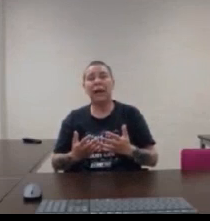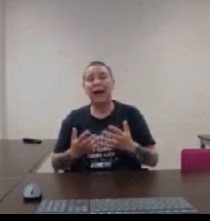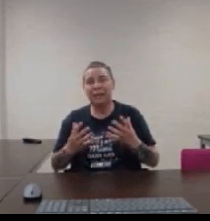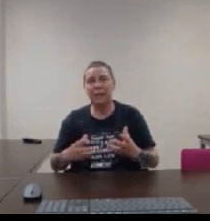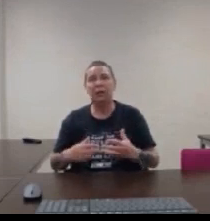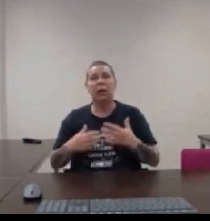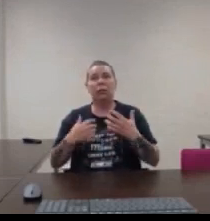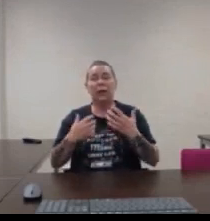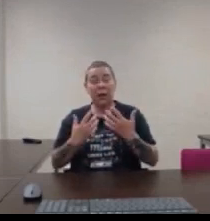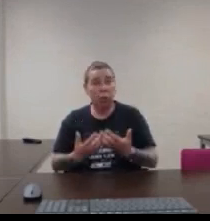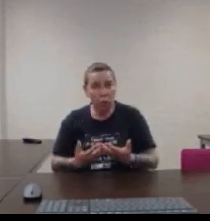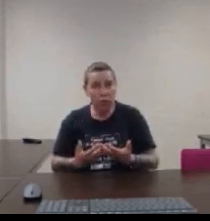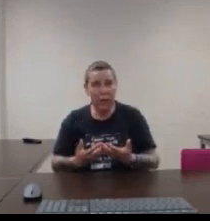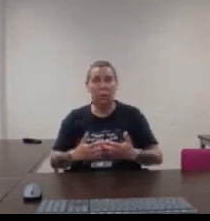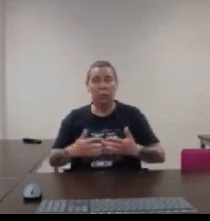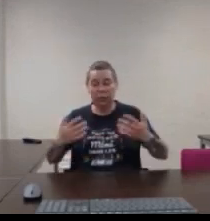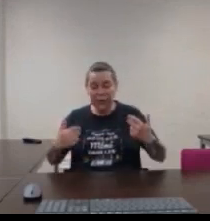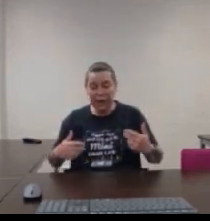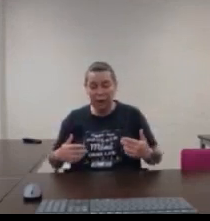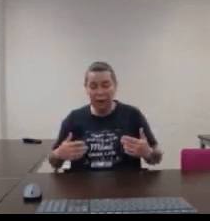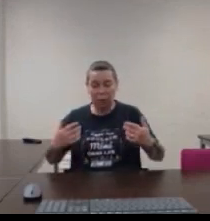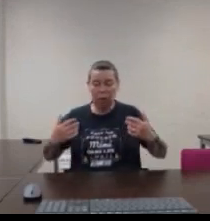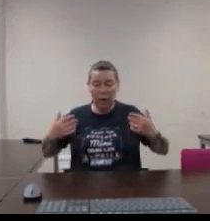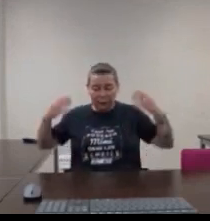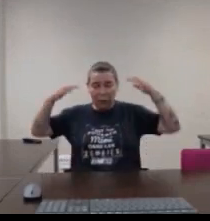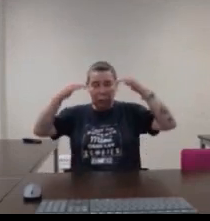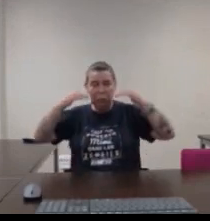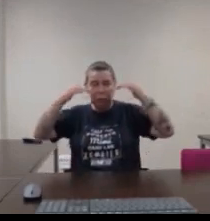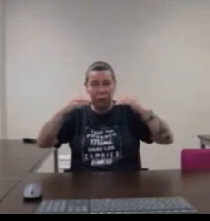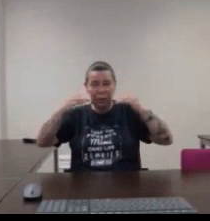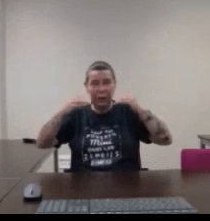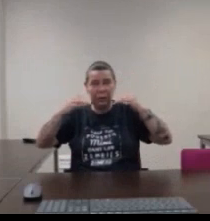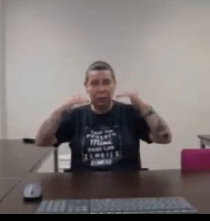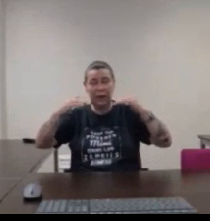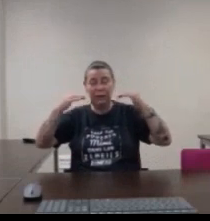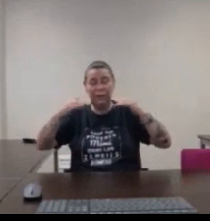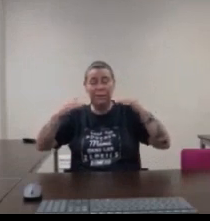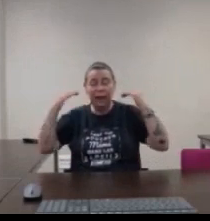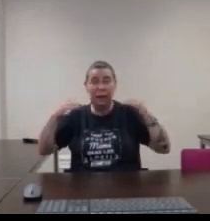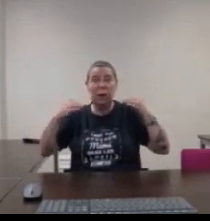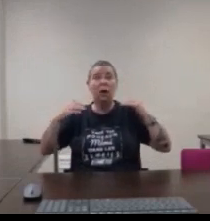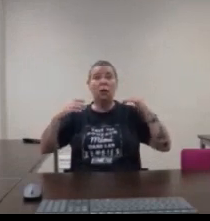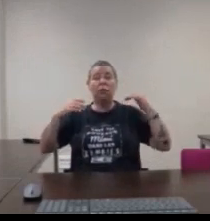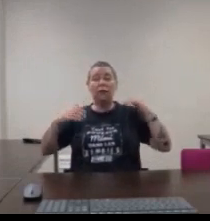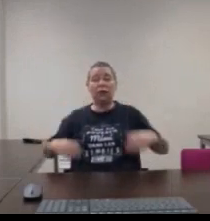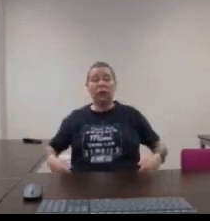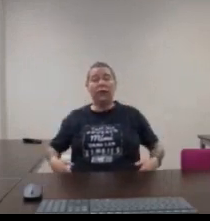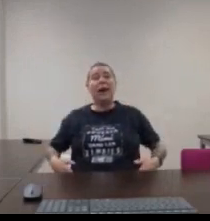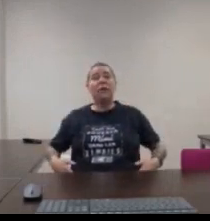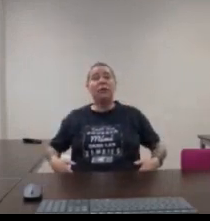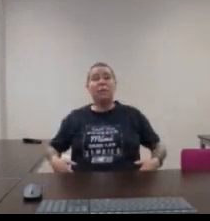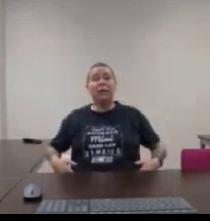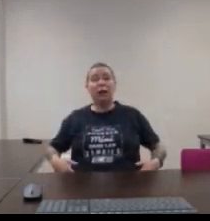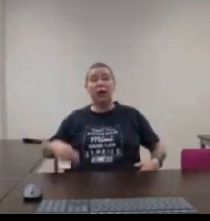quand on est assis de manière prolongée, parce qu'au final, à force de peser sur les vertèbres, on va avoir